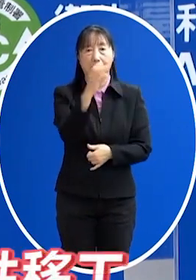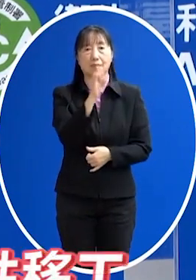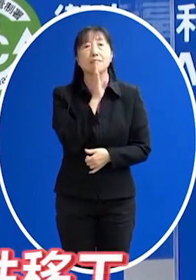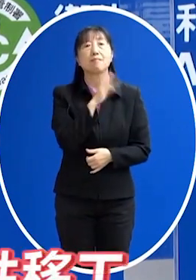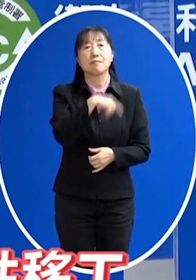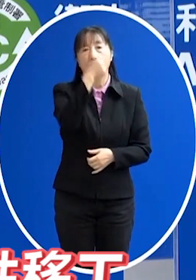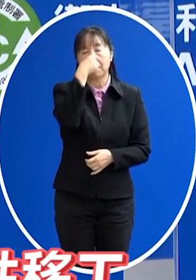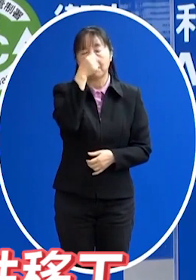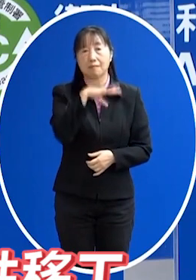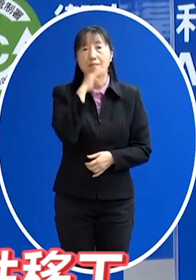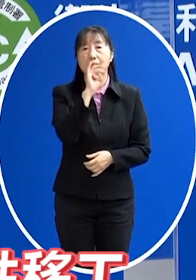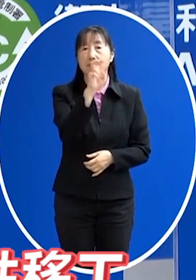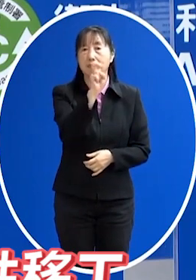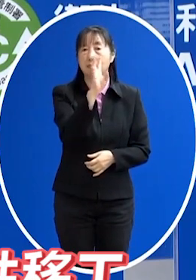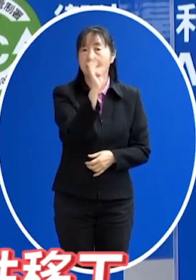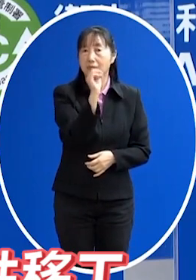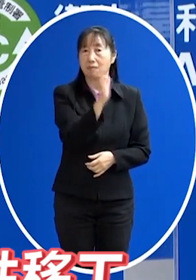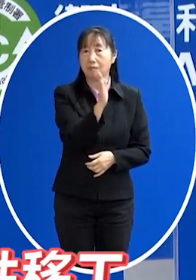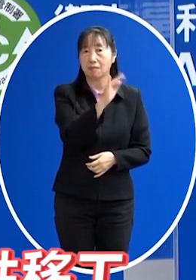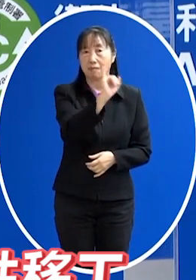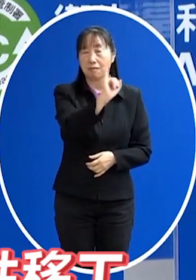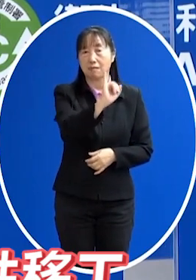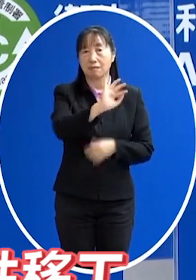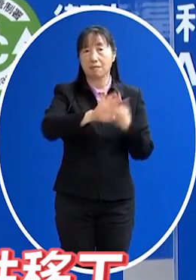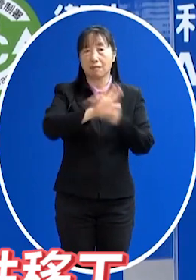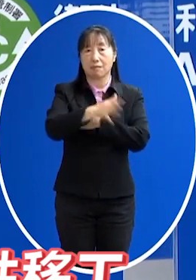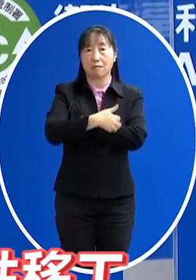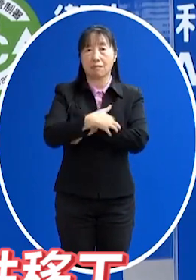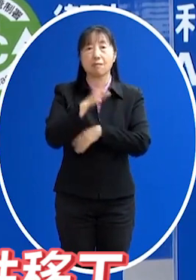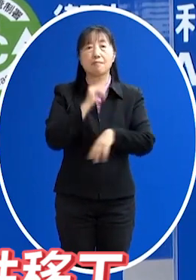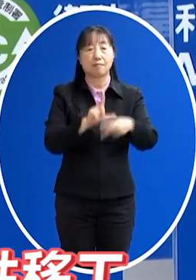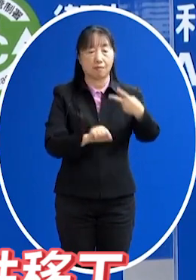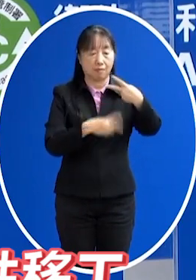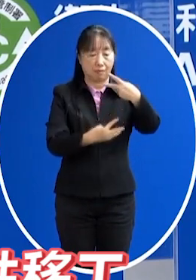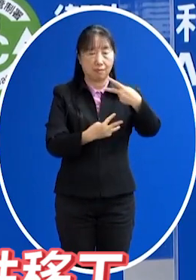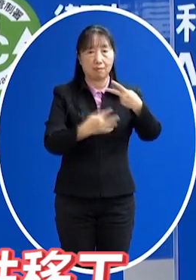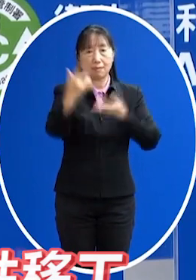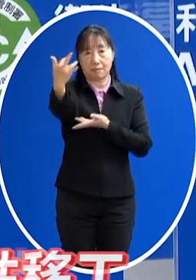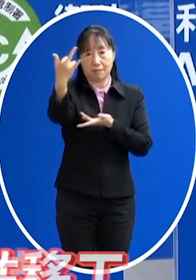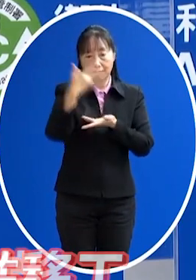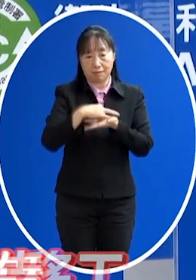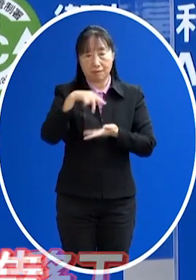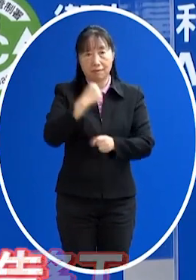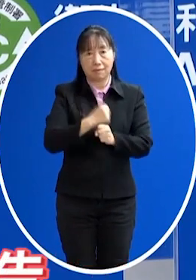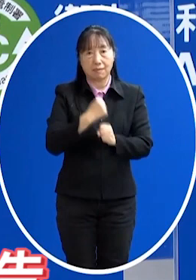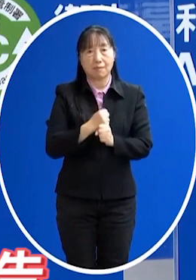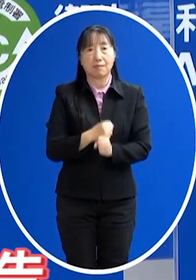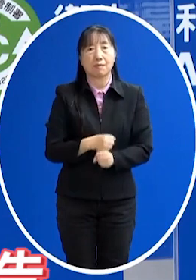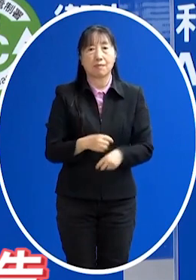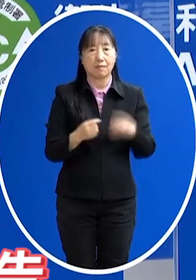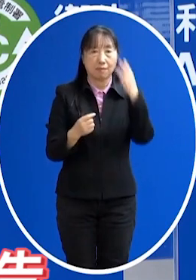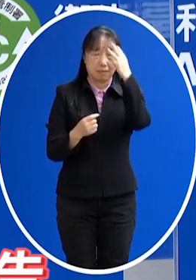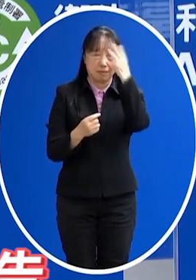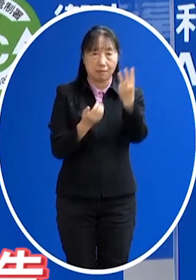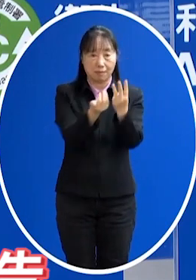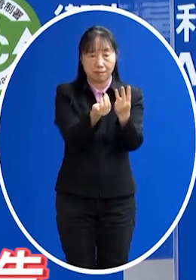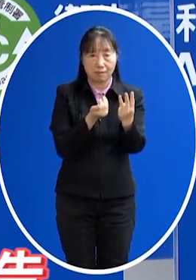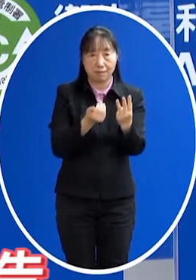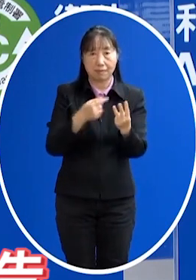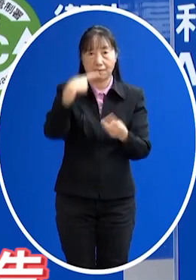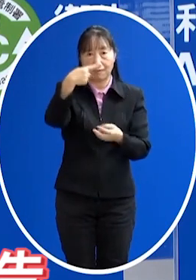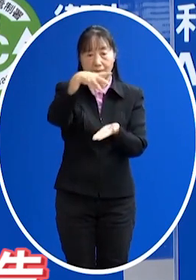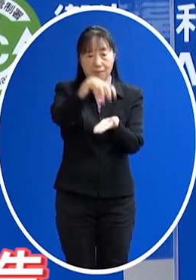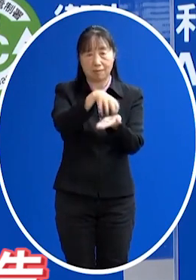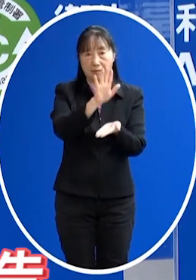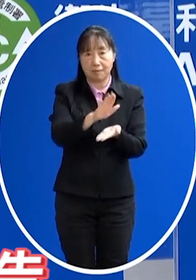籍20多岁的女性移工，那今年的2月3日来台工作，那有3日内的检验阴性的报